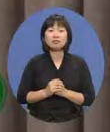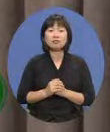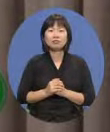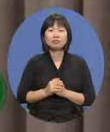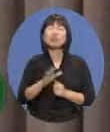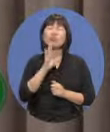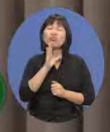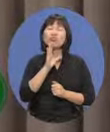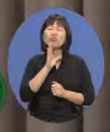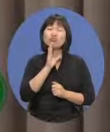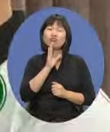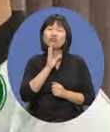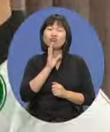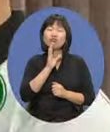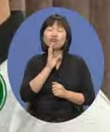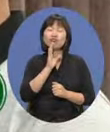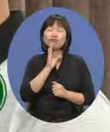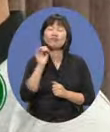그랬구나.